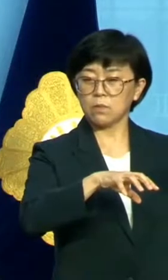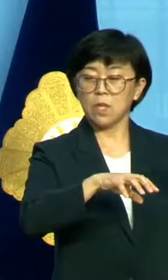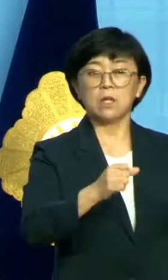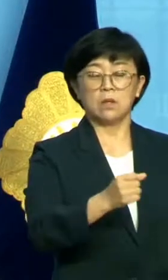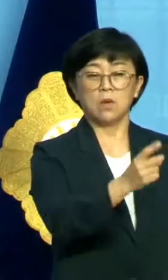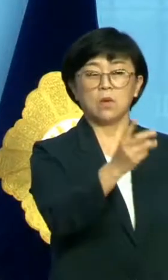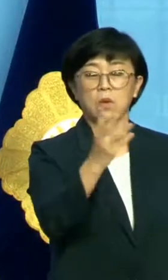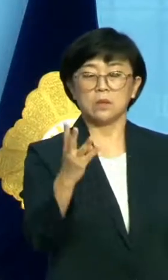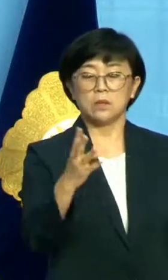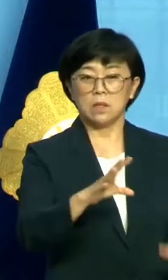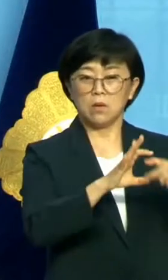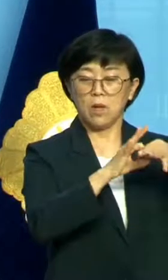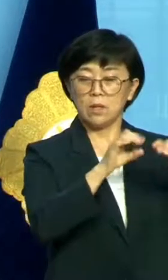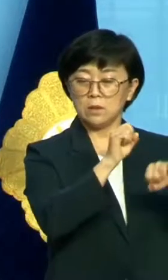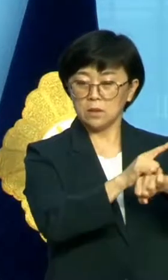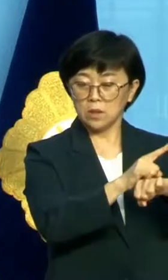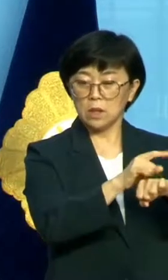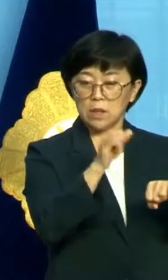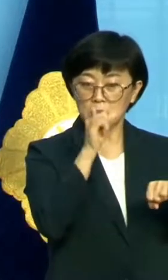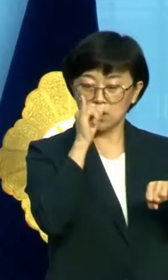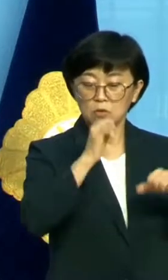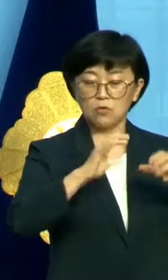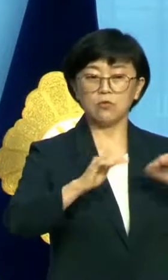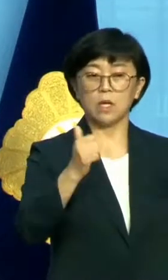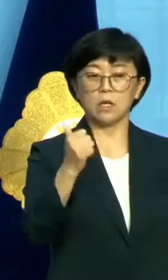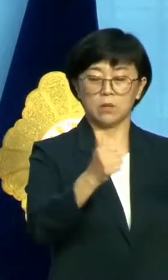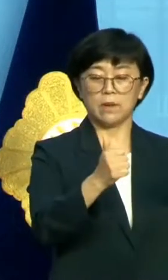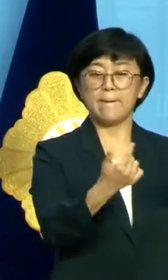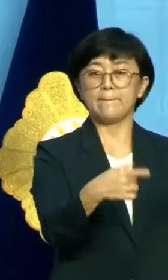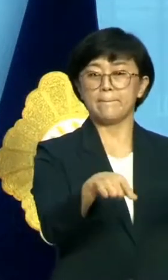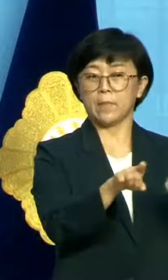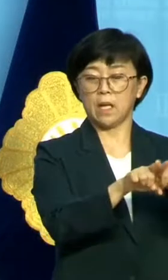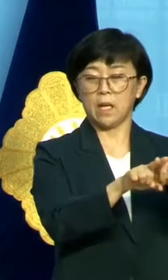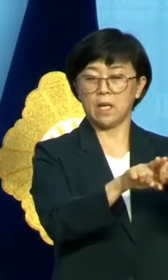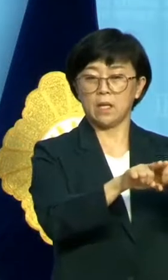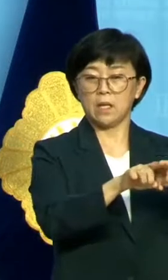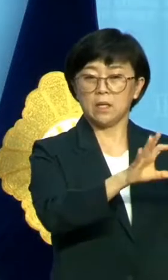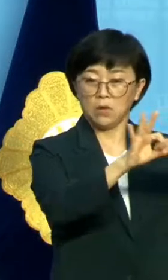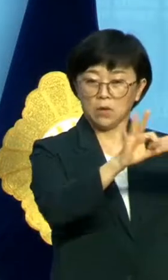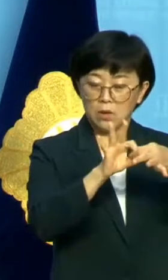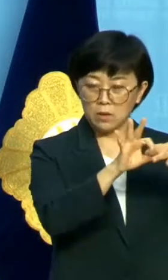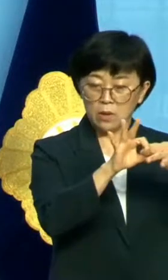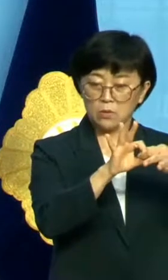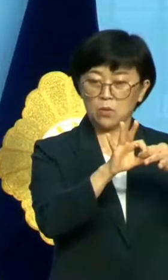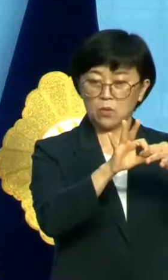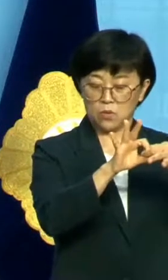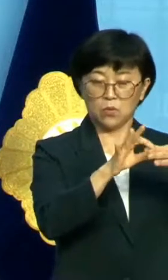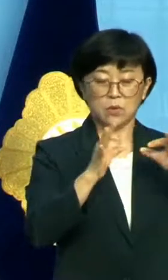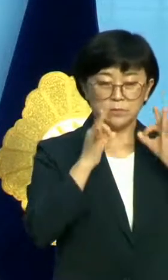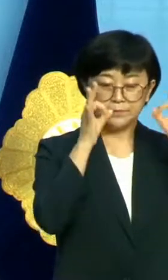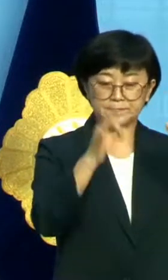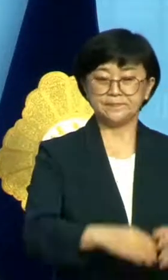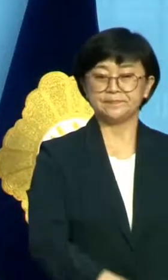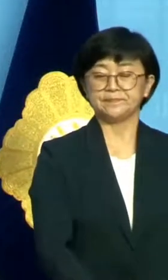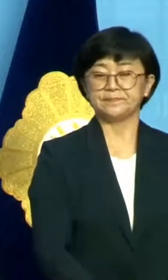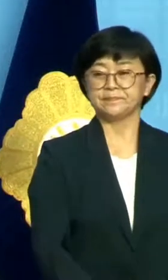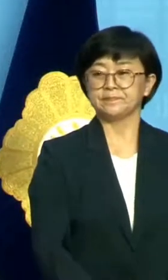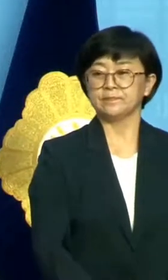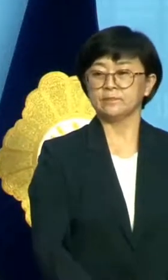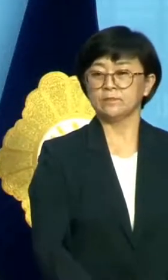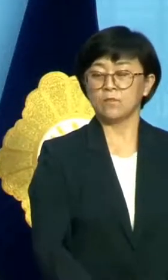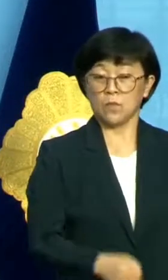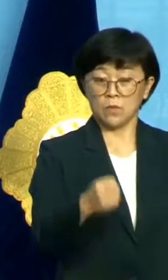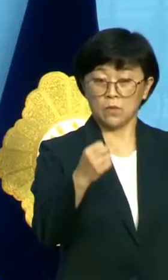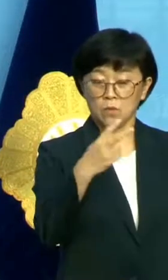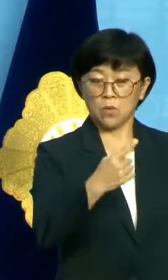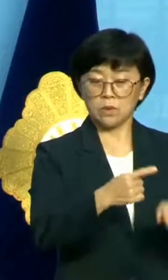여러 가지 관련성이 높은 국회의원들과 함께 자매결연을 맺도록 하겠습니다.